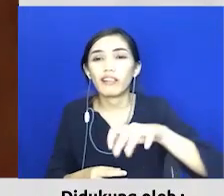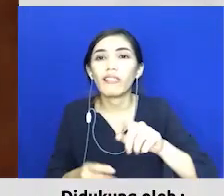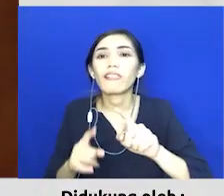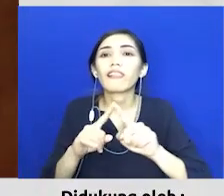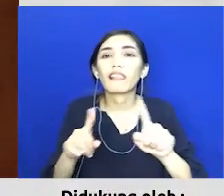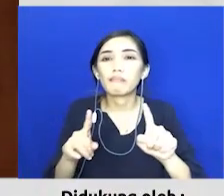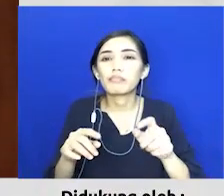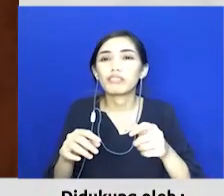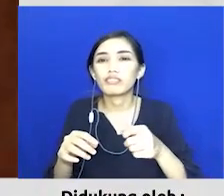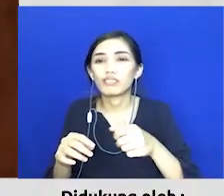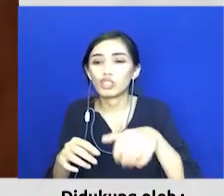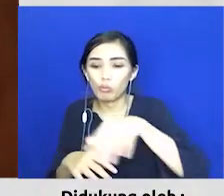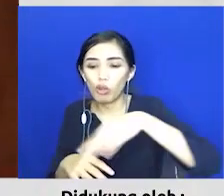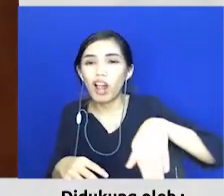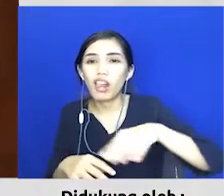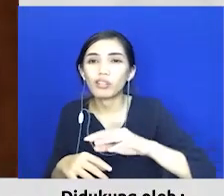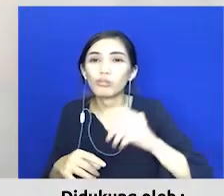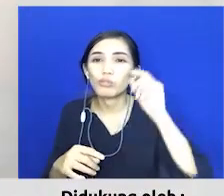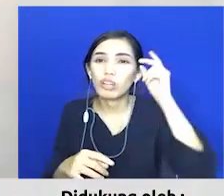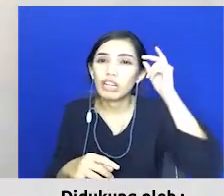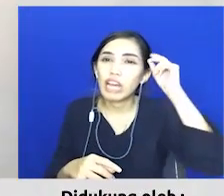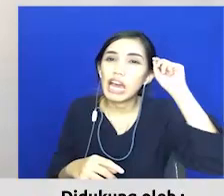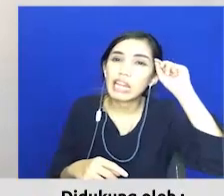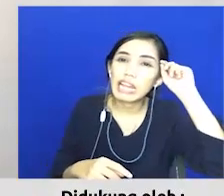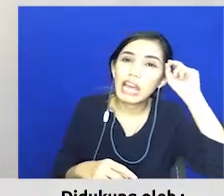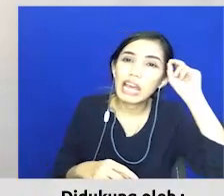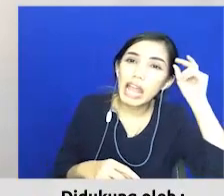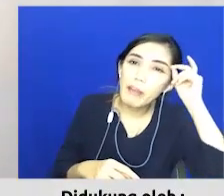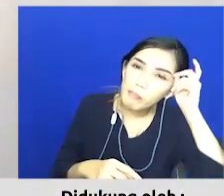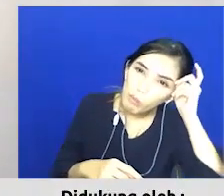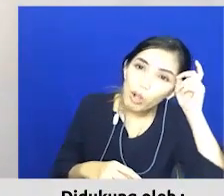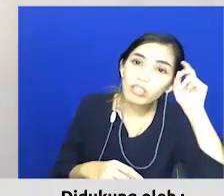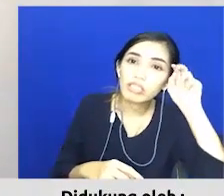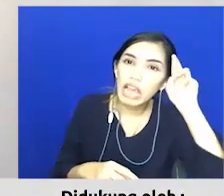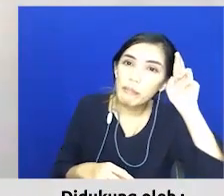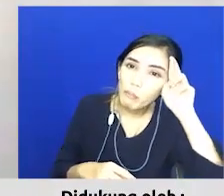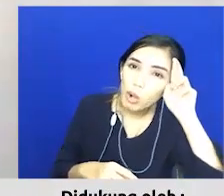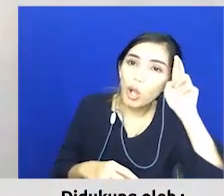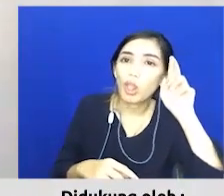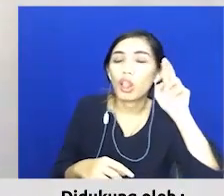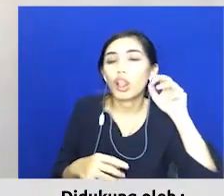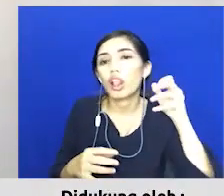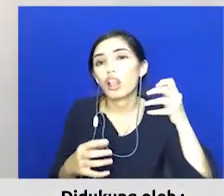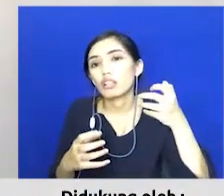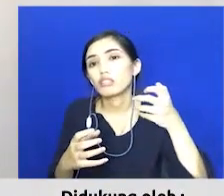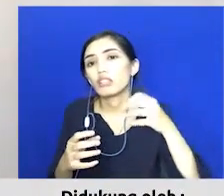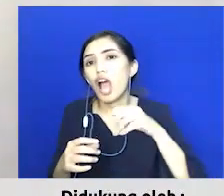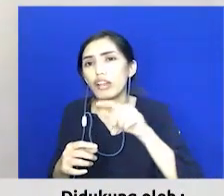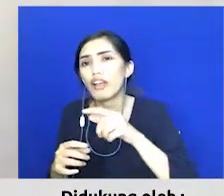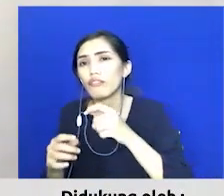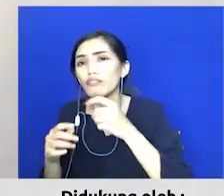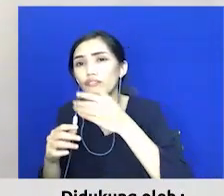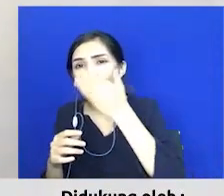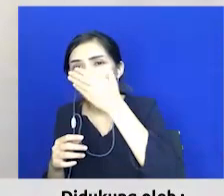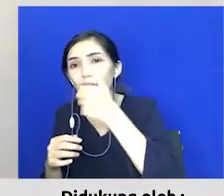rakyat biasa, karena penontonnya juga bermacam-macam kan ya. Kita apakah melalui